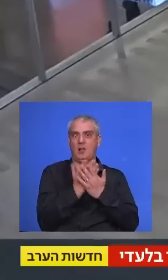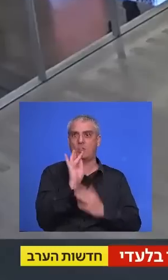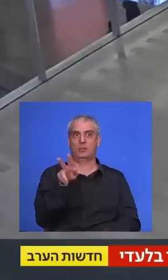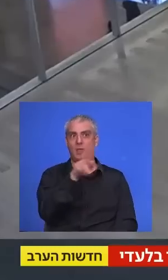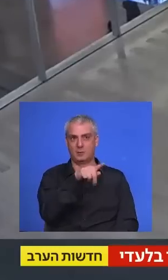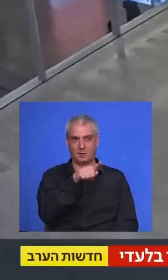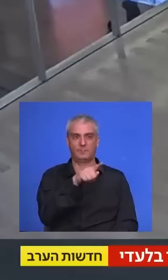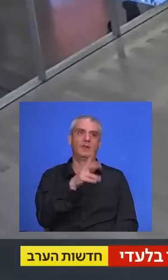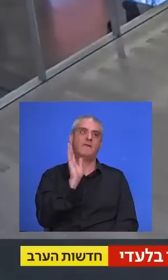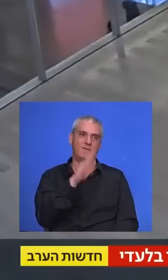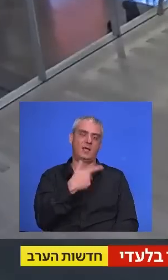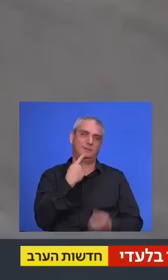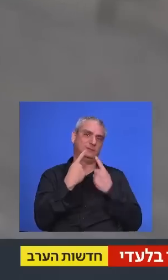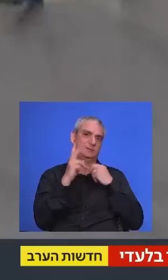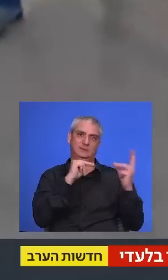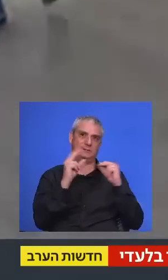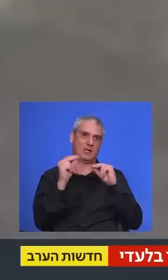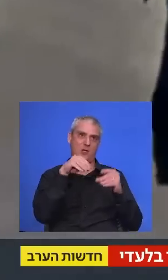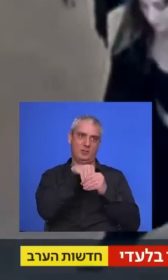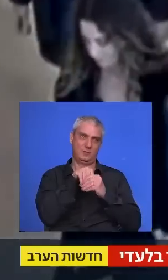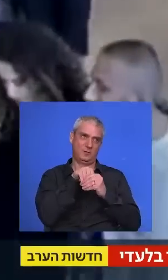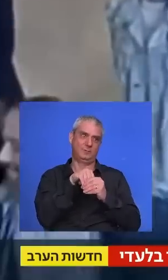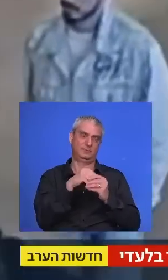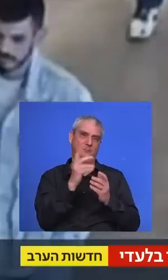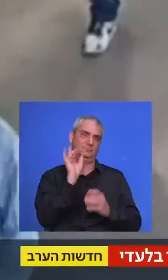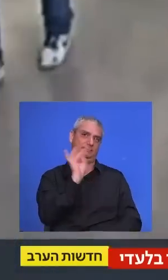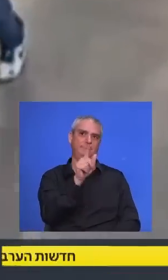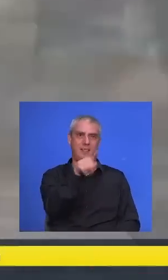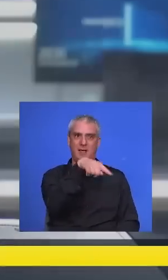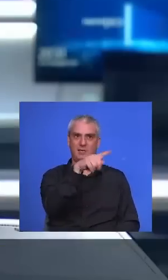בין היתר גם השיחות האלה הנזקפות לחובתה.